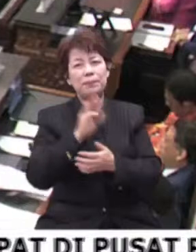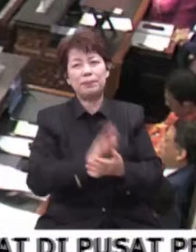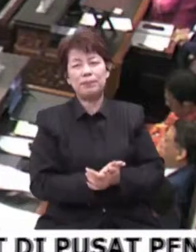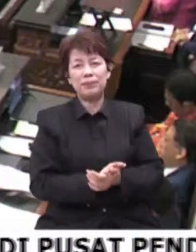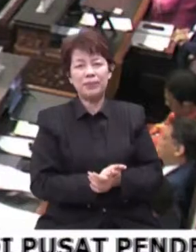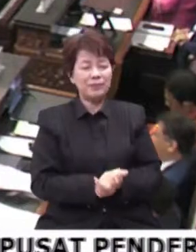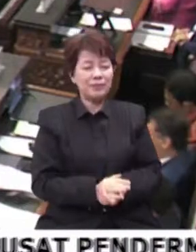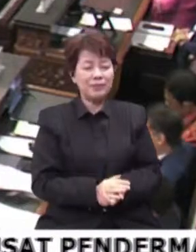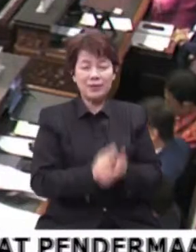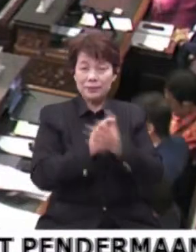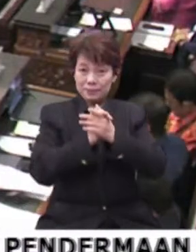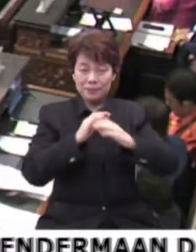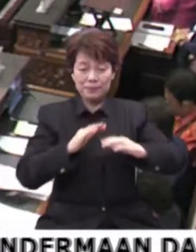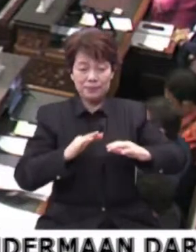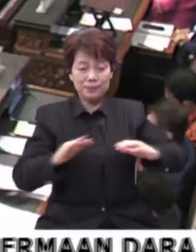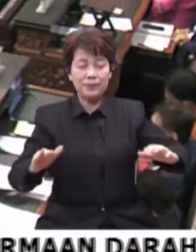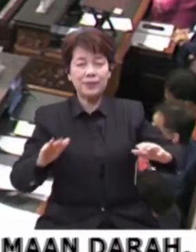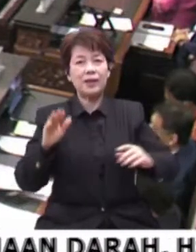salam sejahtera